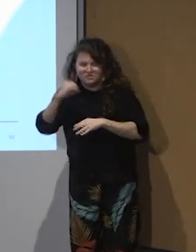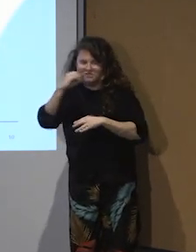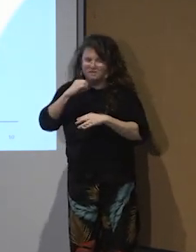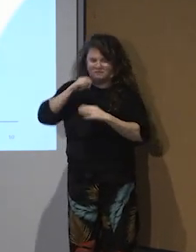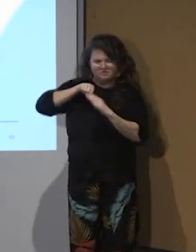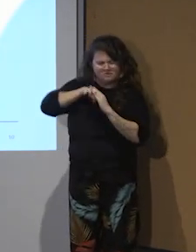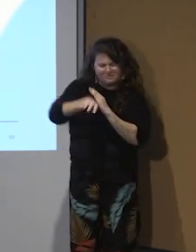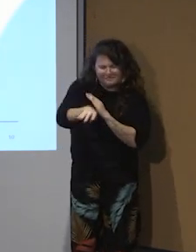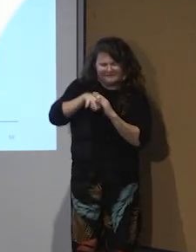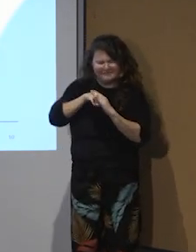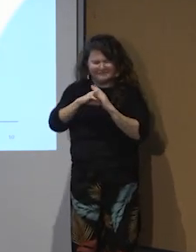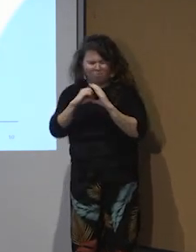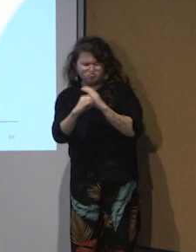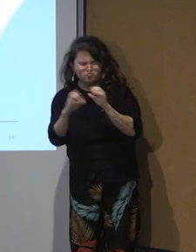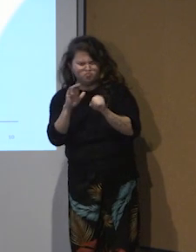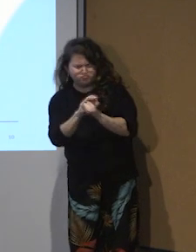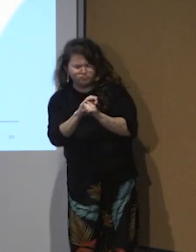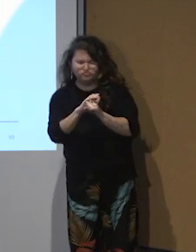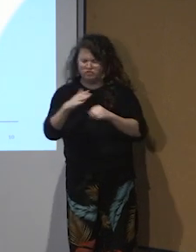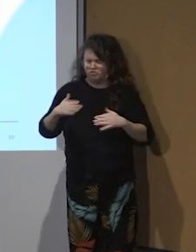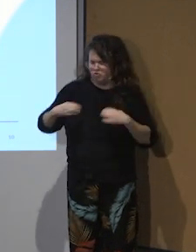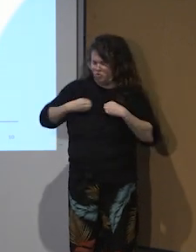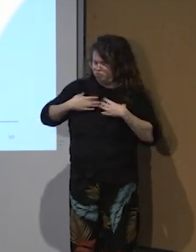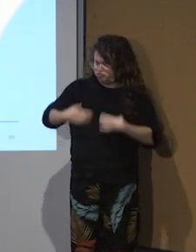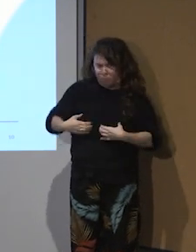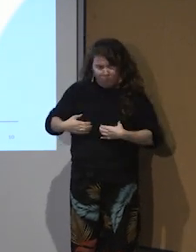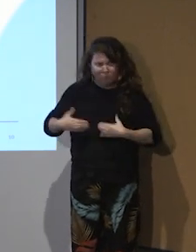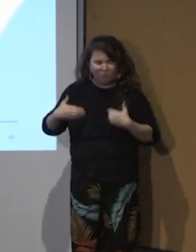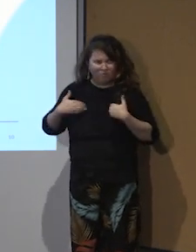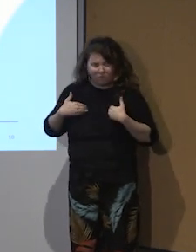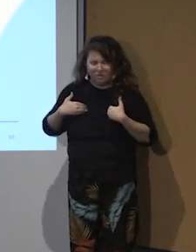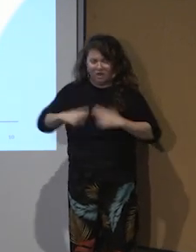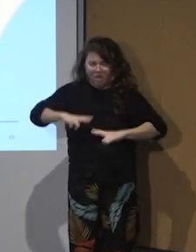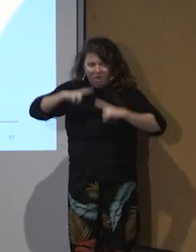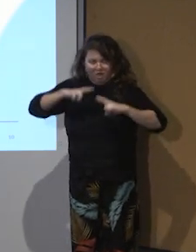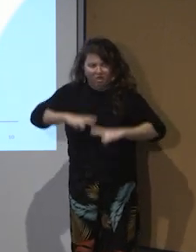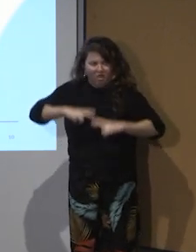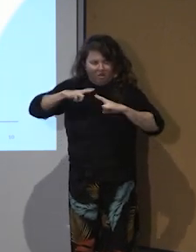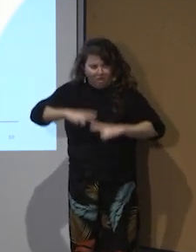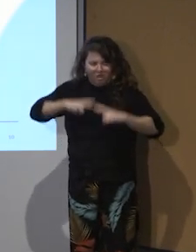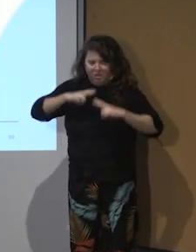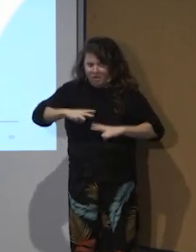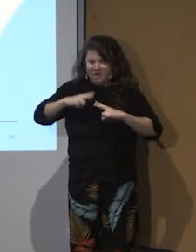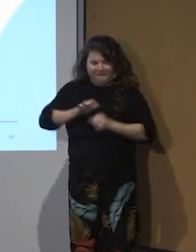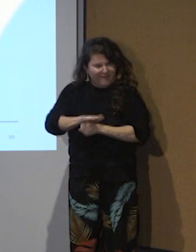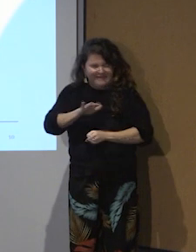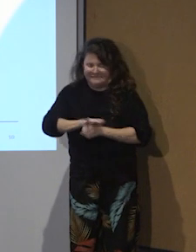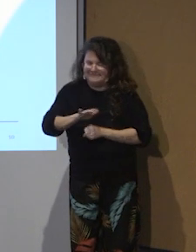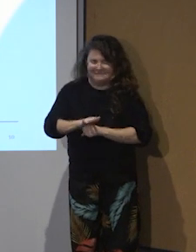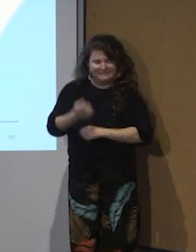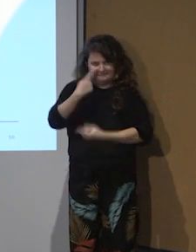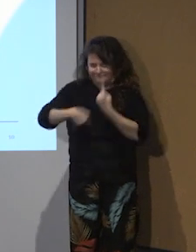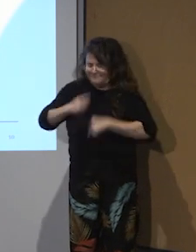de caillots. Voilà. Le poumon, ça va être responsable d'essoufflement, d'insuffisance respiratoire. Au niveau du